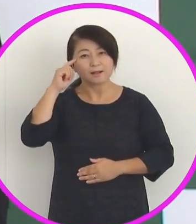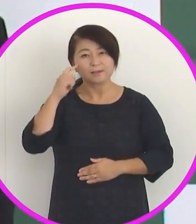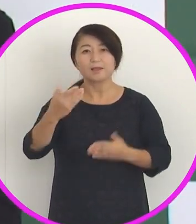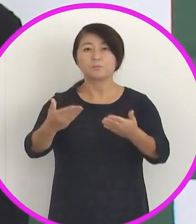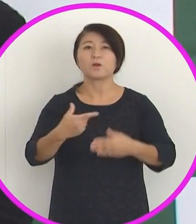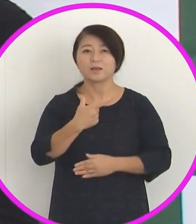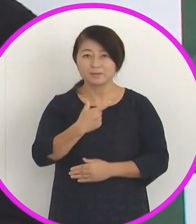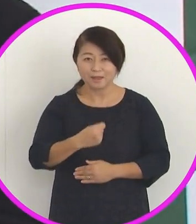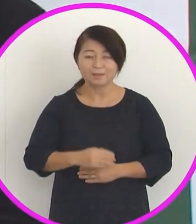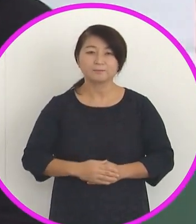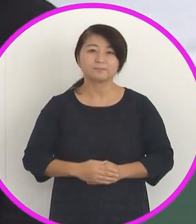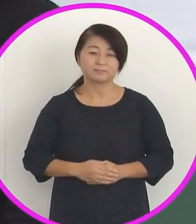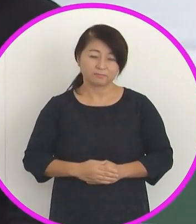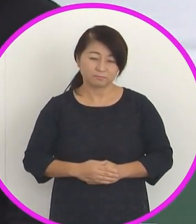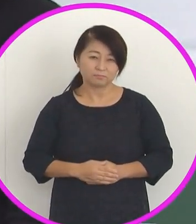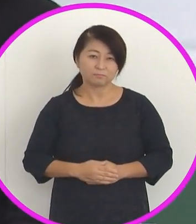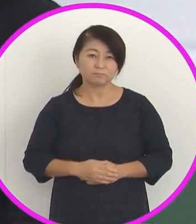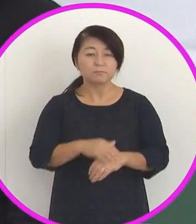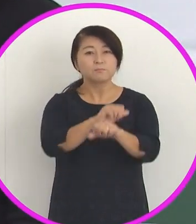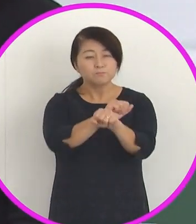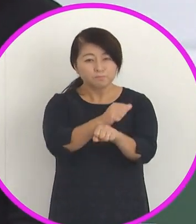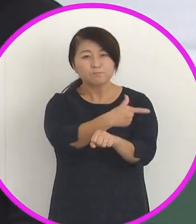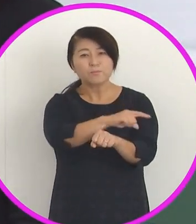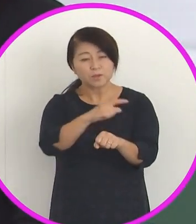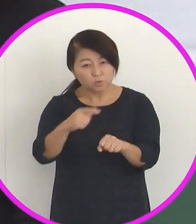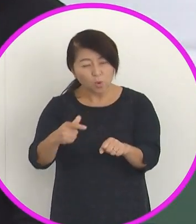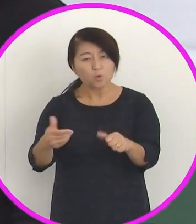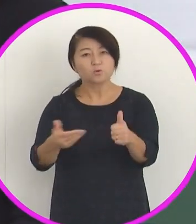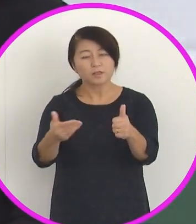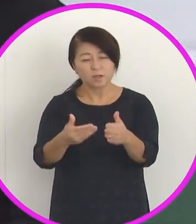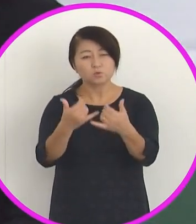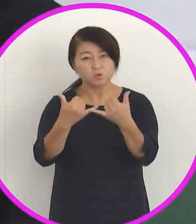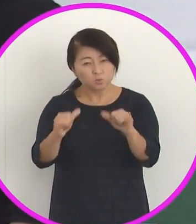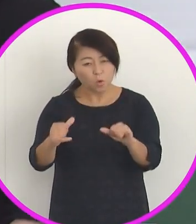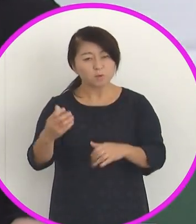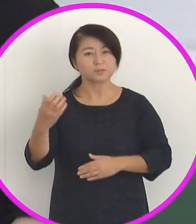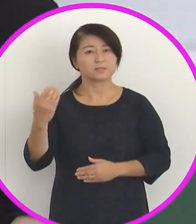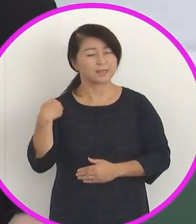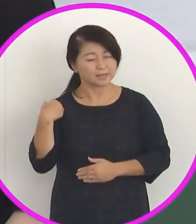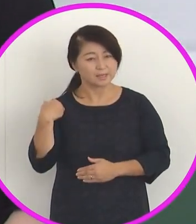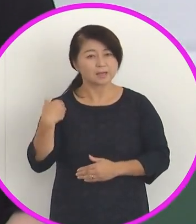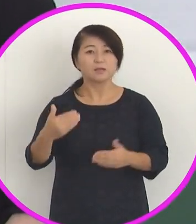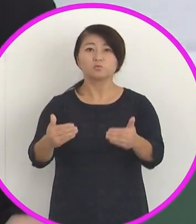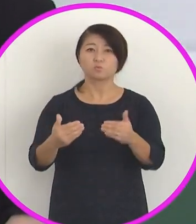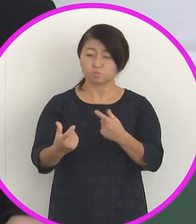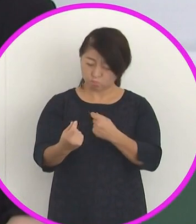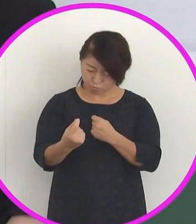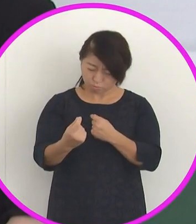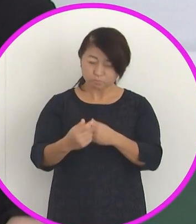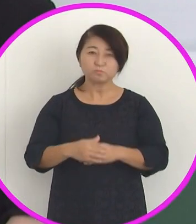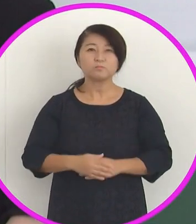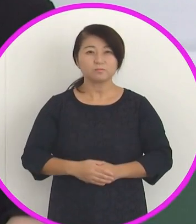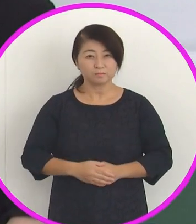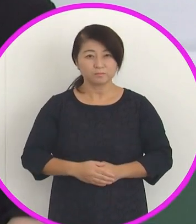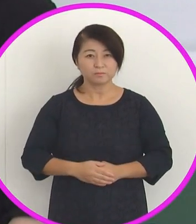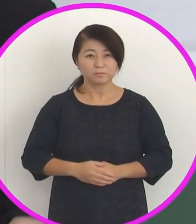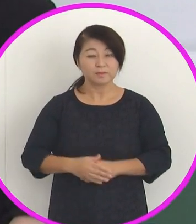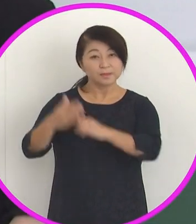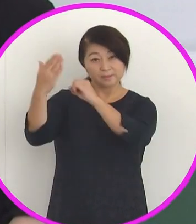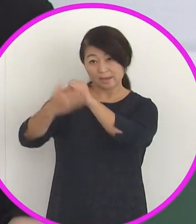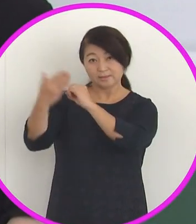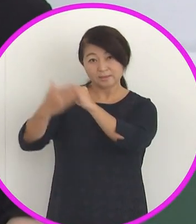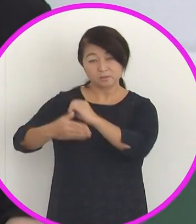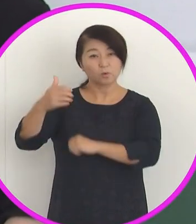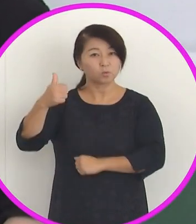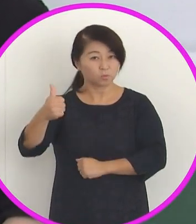ットを飼うには飼い主としての責任を持つことが必要なんですね。 はい、そうですね。撮影を行った広島市在